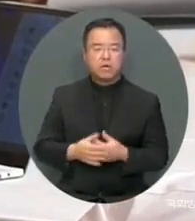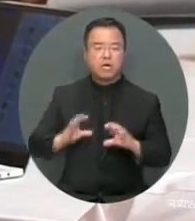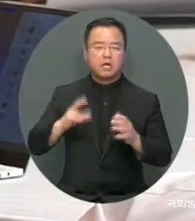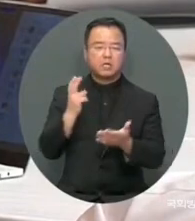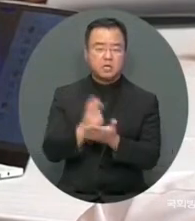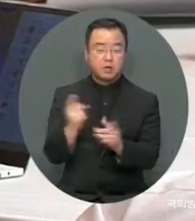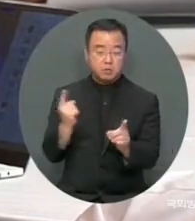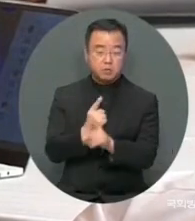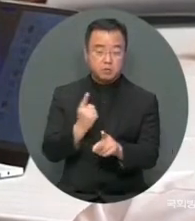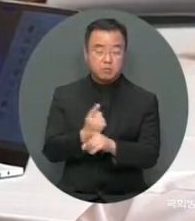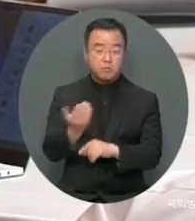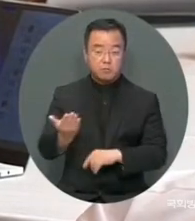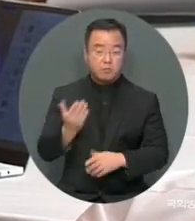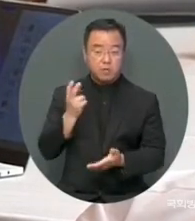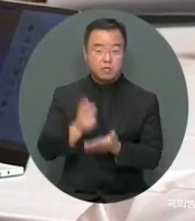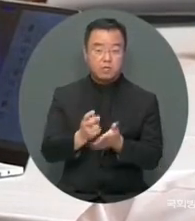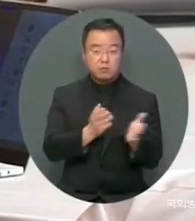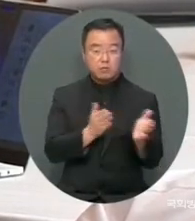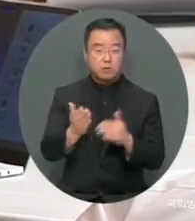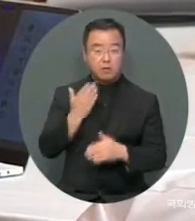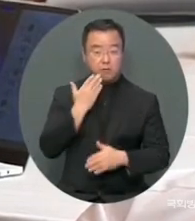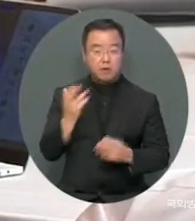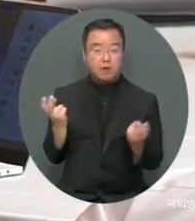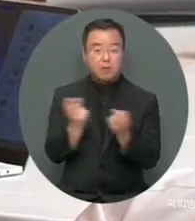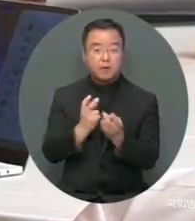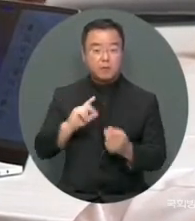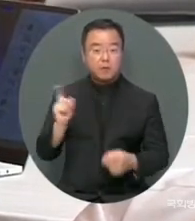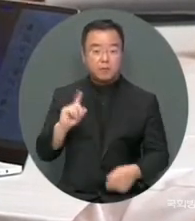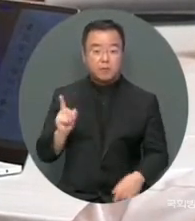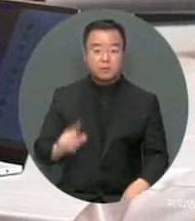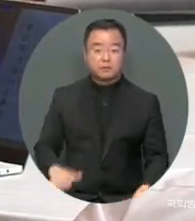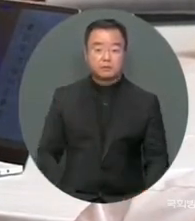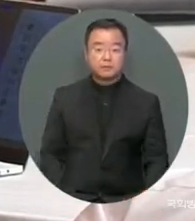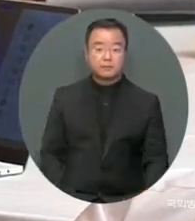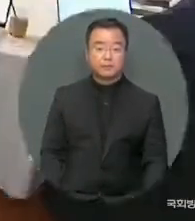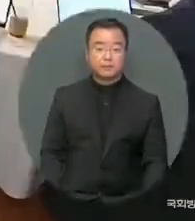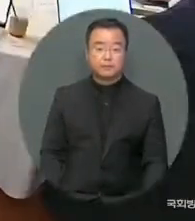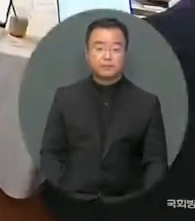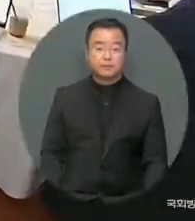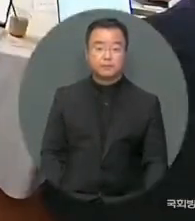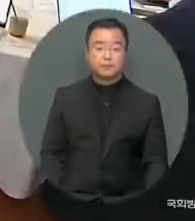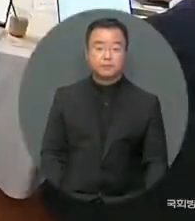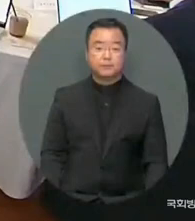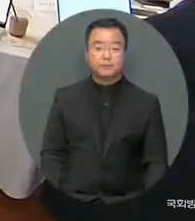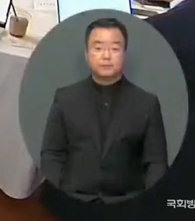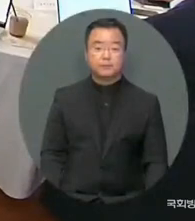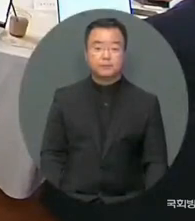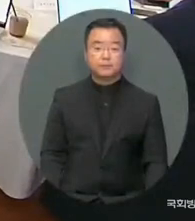혹시 제도화할 방안 같은 게 있는지 말씀해 주시면 감사하겠습니다.